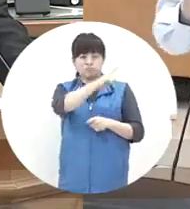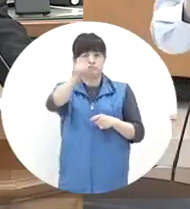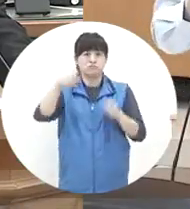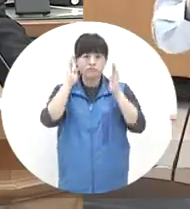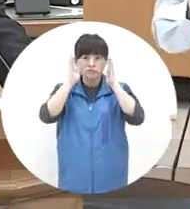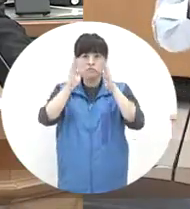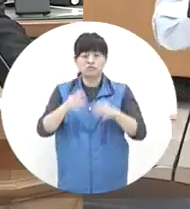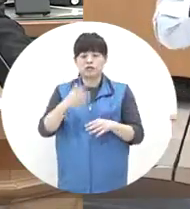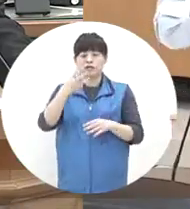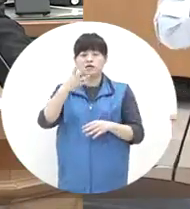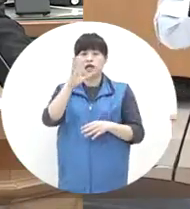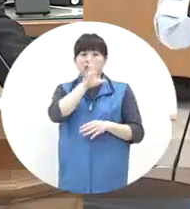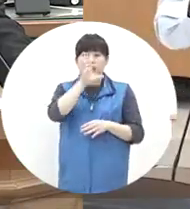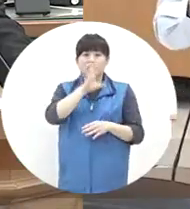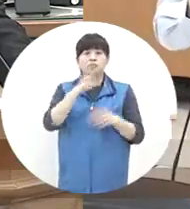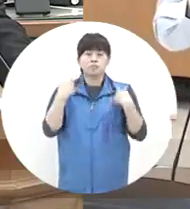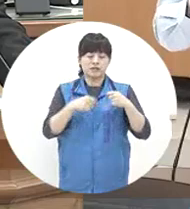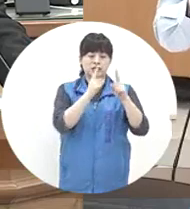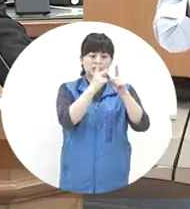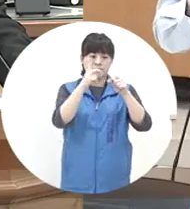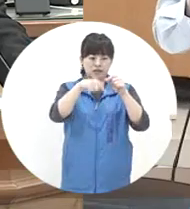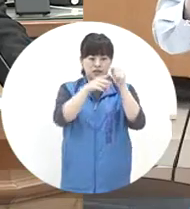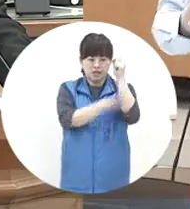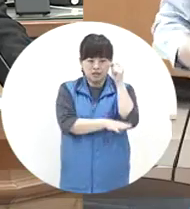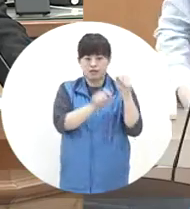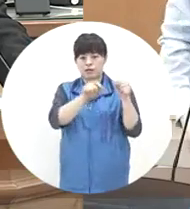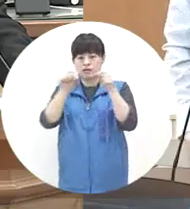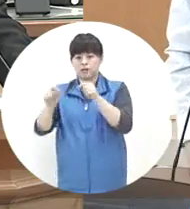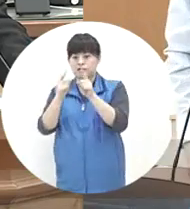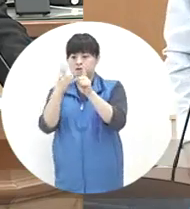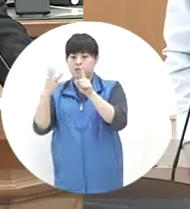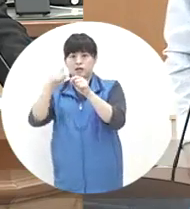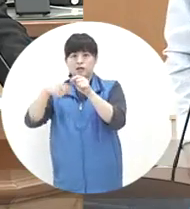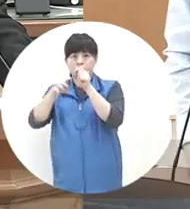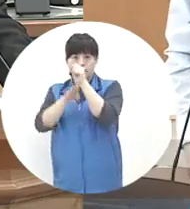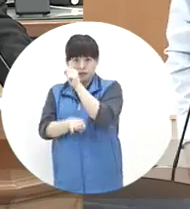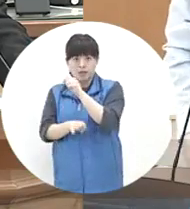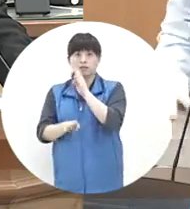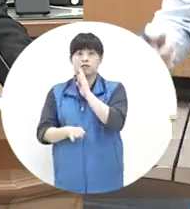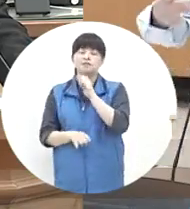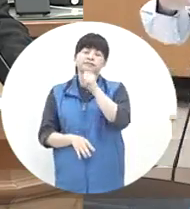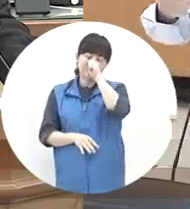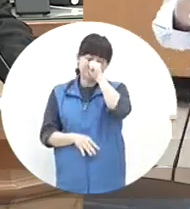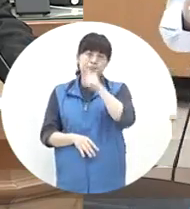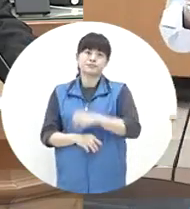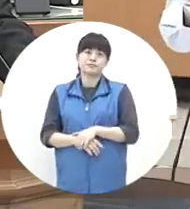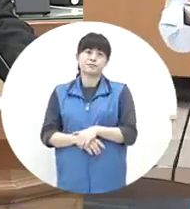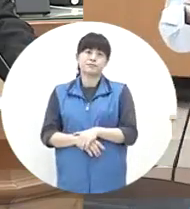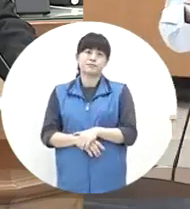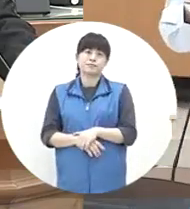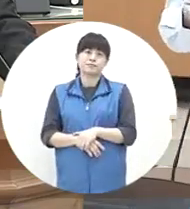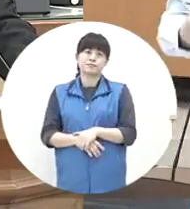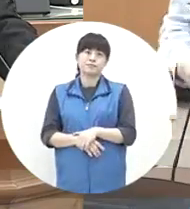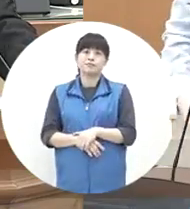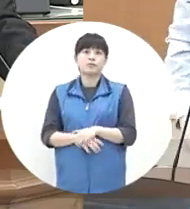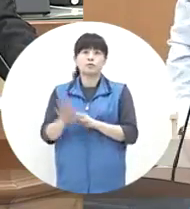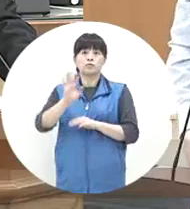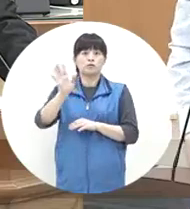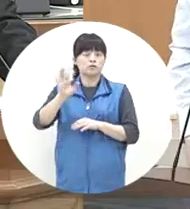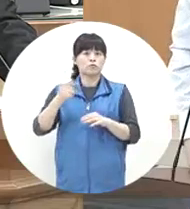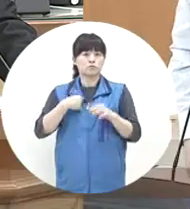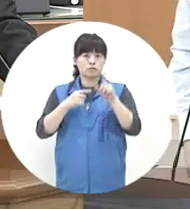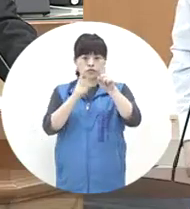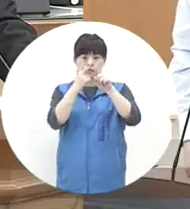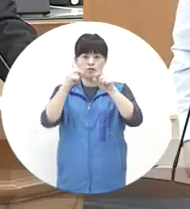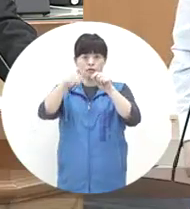大桥也要延1年啦、啊，从112年底延到113年底就对了。好好，那没关系，那请这个 到112年年